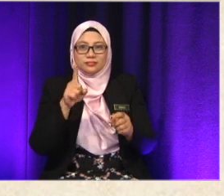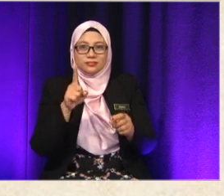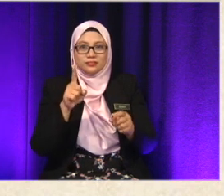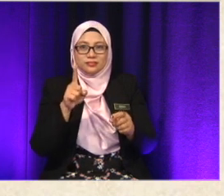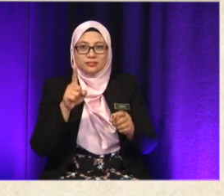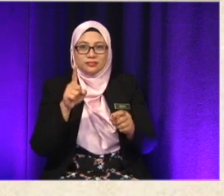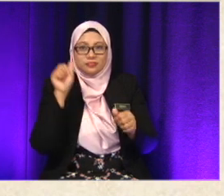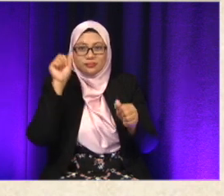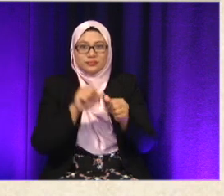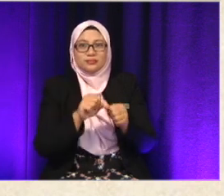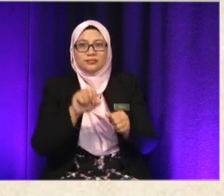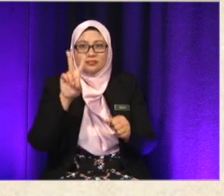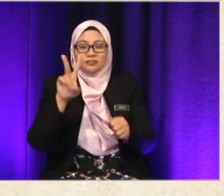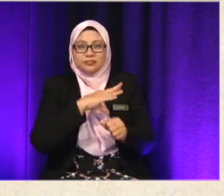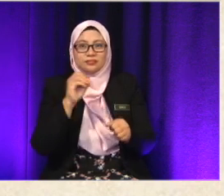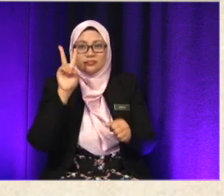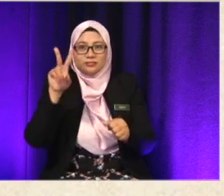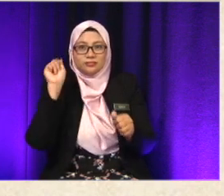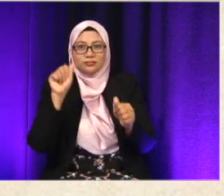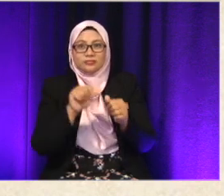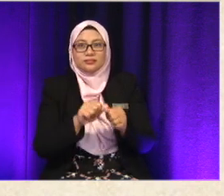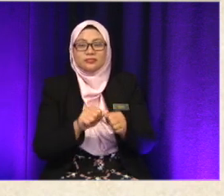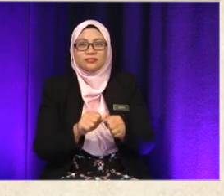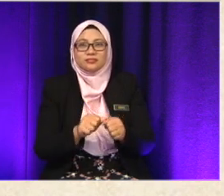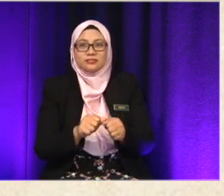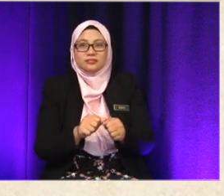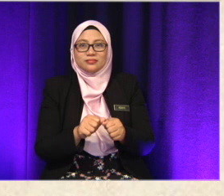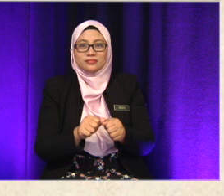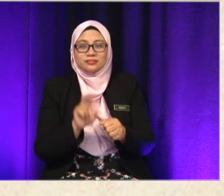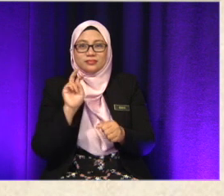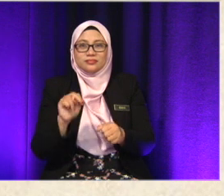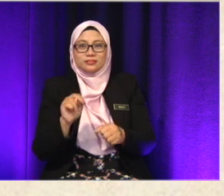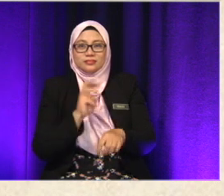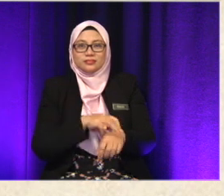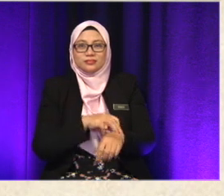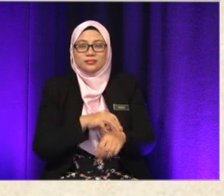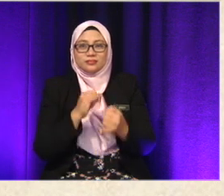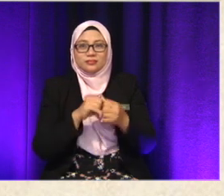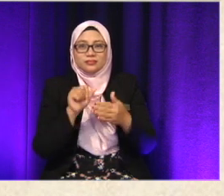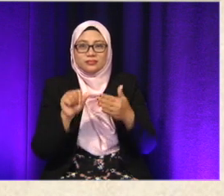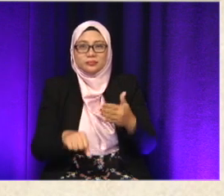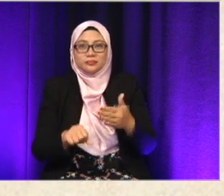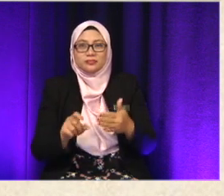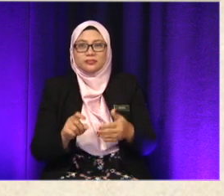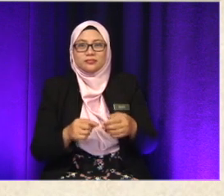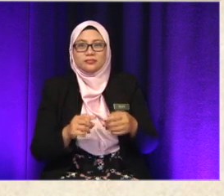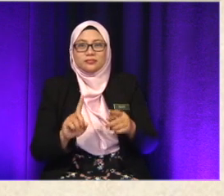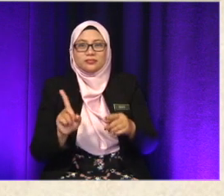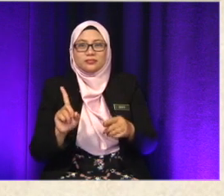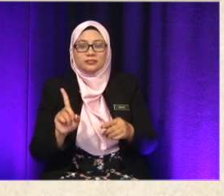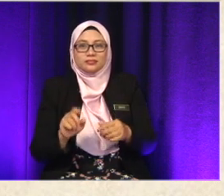hala. Okey. Jadi kita boleh tengok ada spring tak ada spring. Tak lagi waktu akhir nanti cikgu akan tunjuk di mana dia punya benda berwujud. Okey. Kita terus lagi